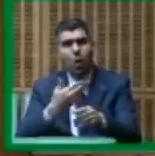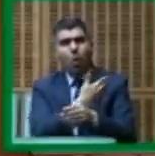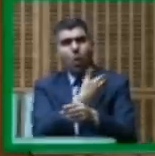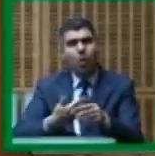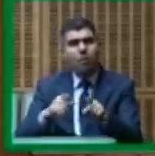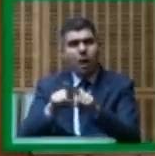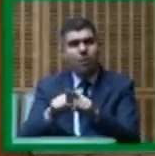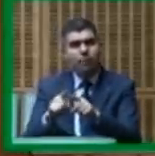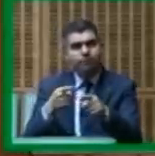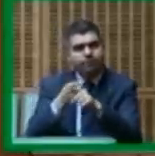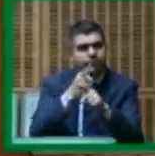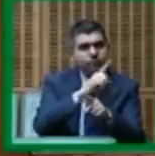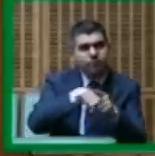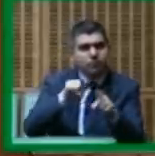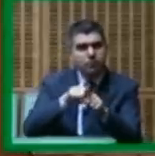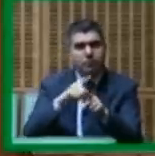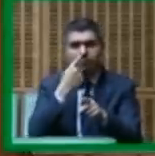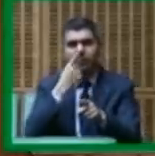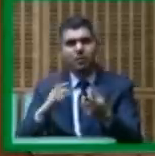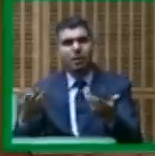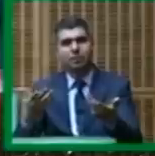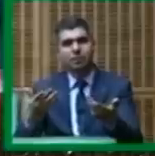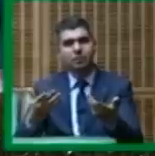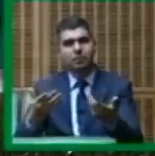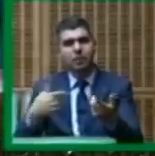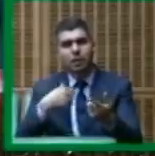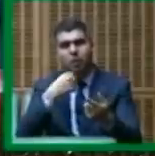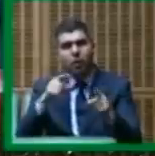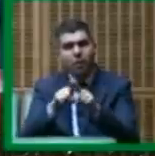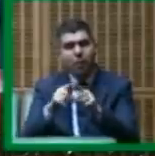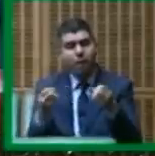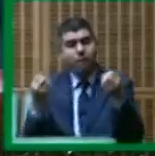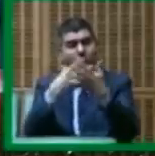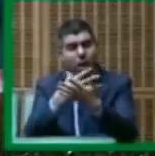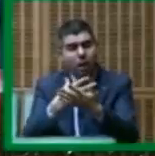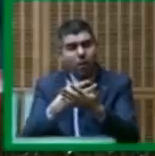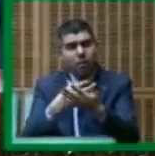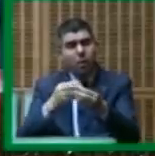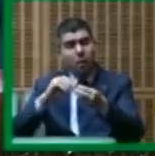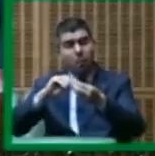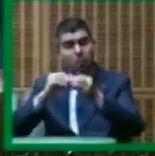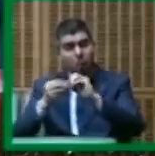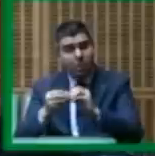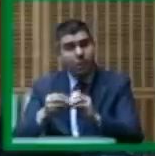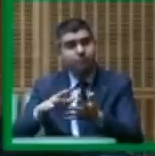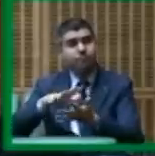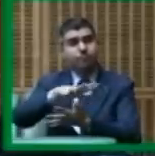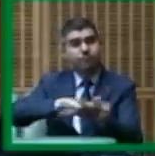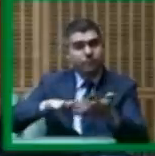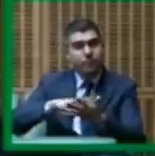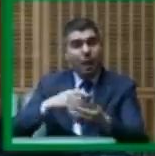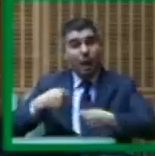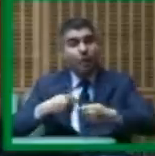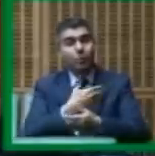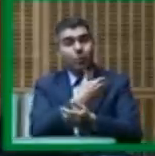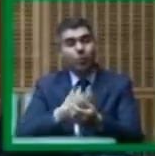المعارضة؟ أنا الذي بخستكم وأربكتكم ويعني أفسدت عليكم